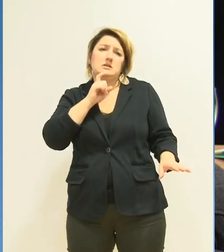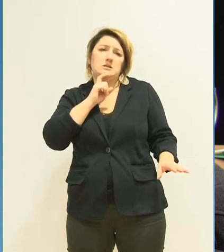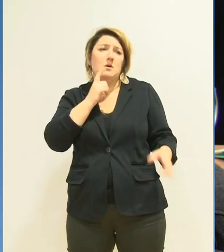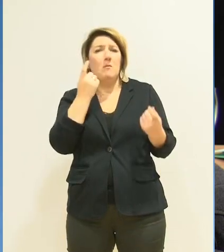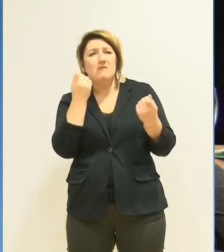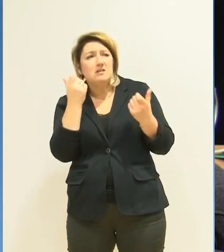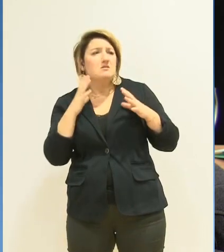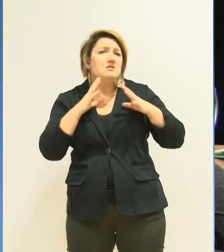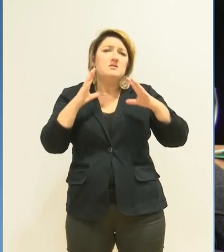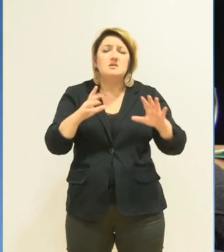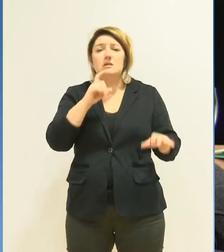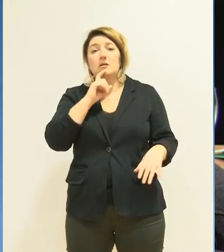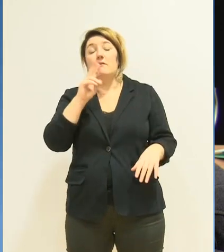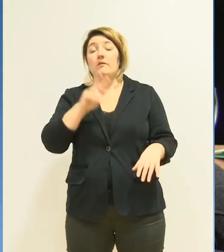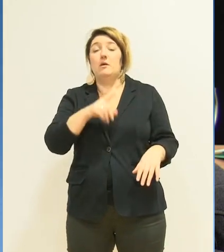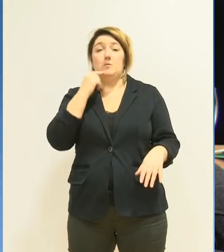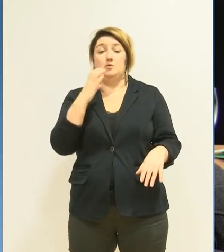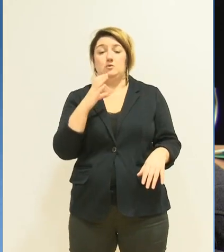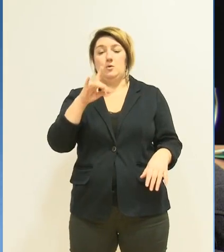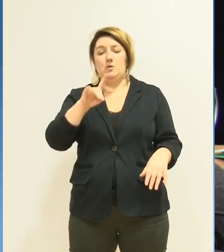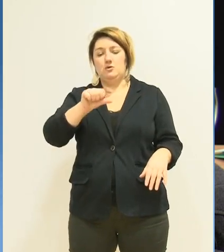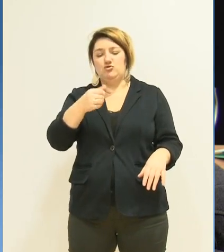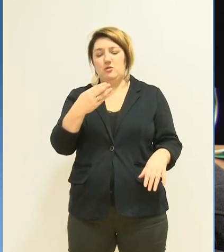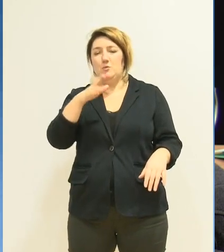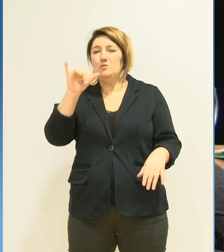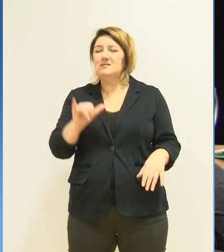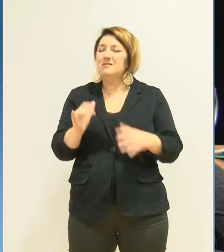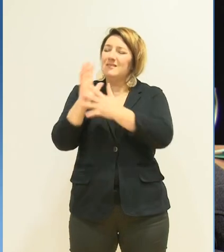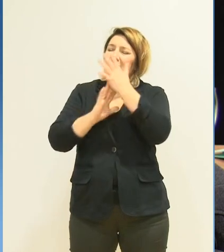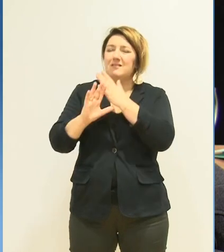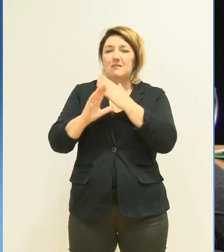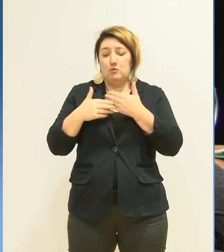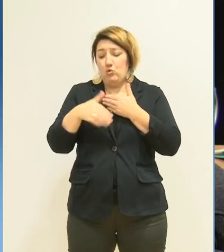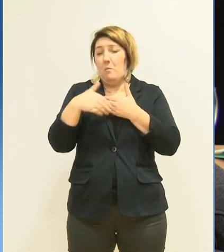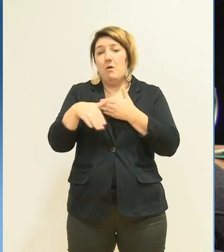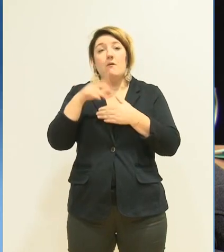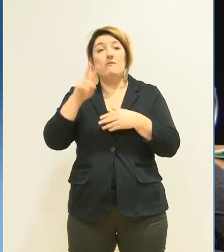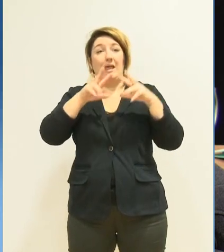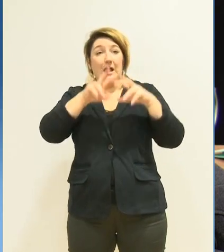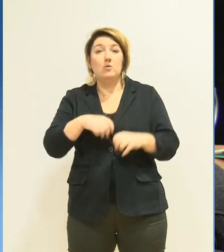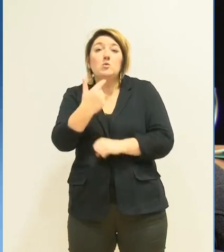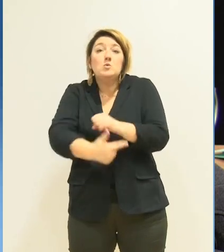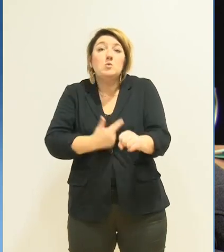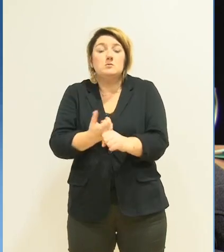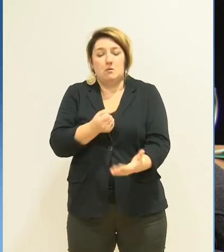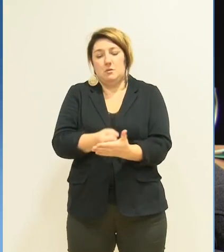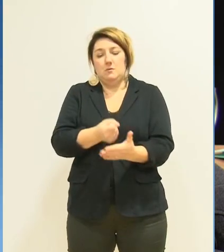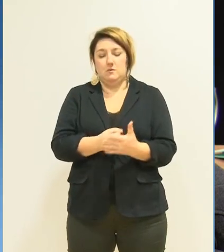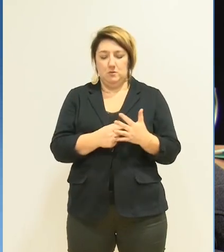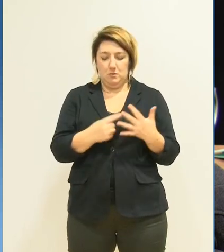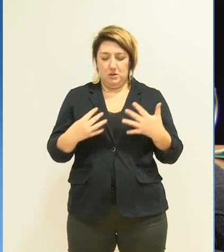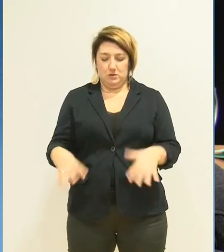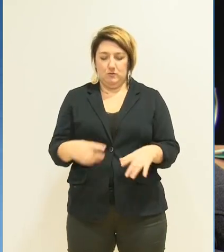financièrement alors quand matthieu chamussy dit que ça sera demain bah comme l'étude va déjà prendre deux en 2019